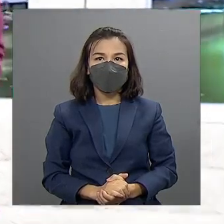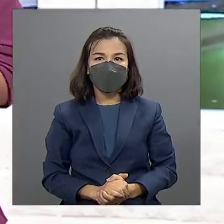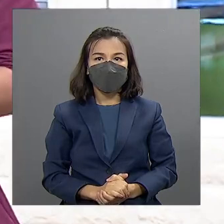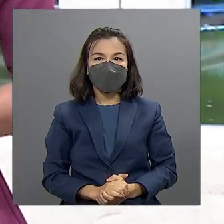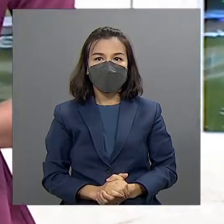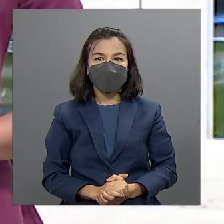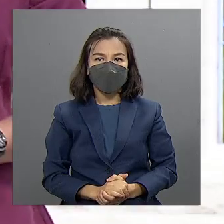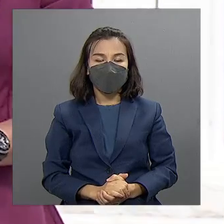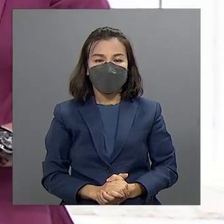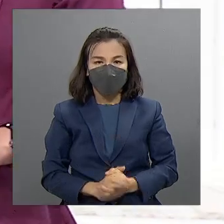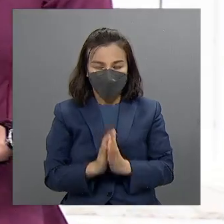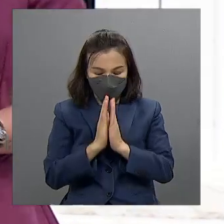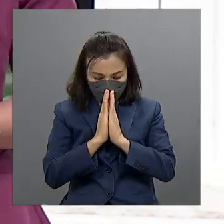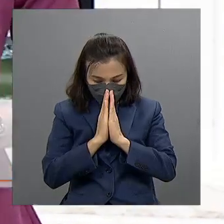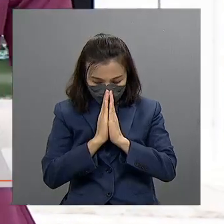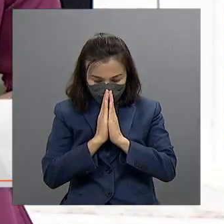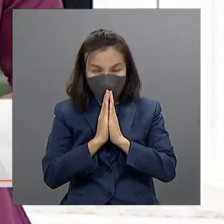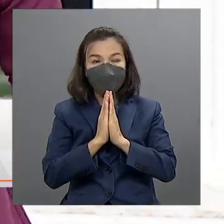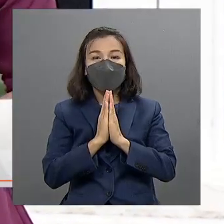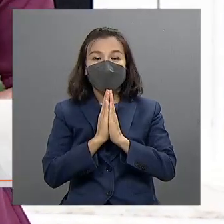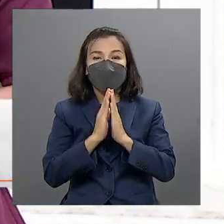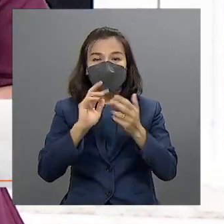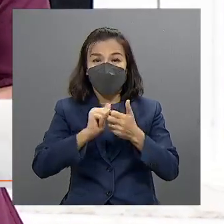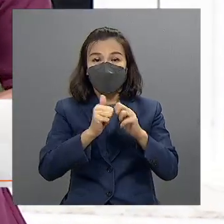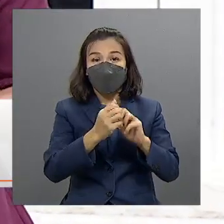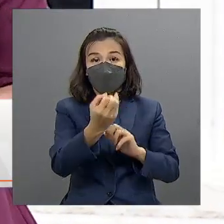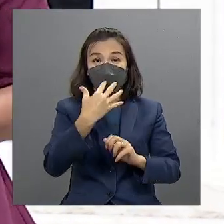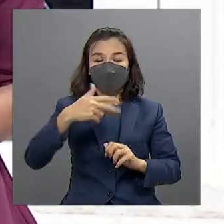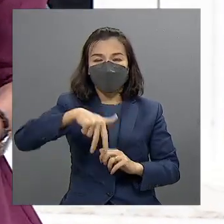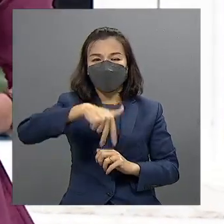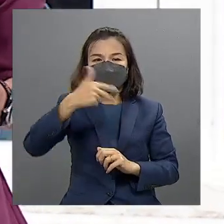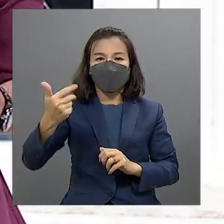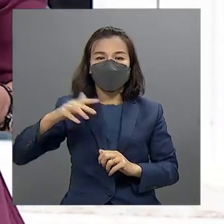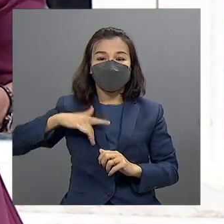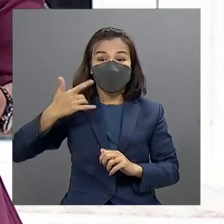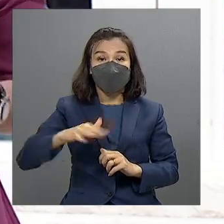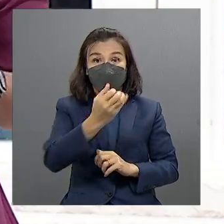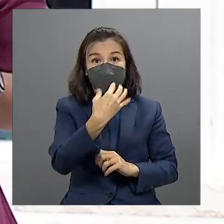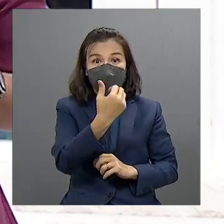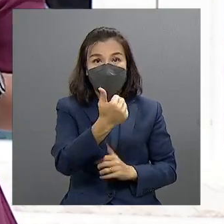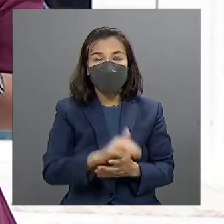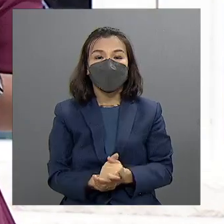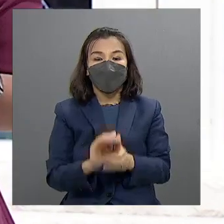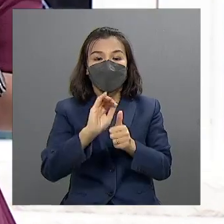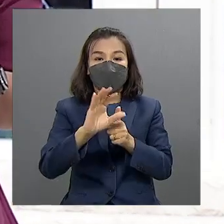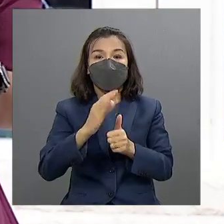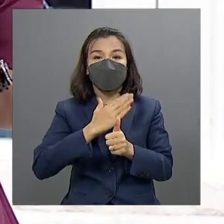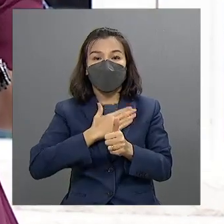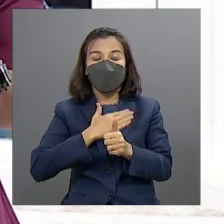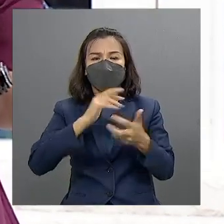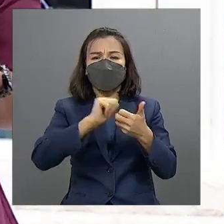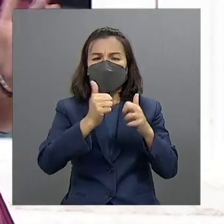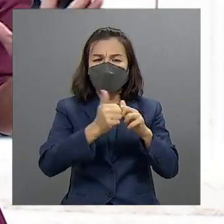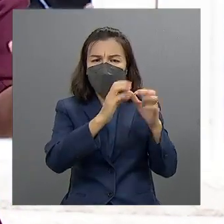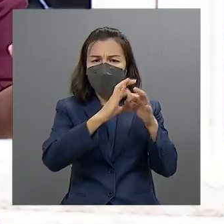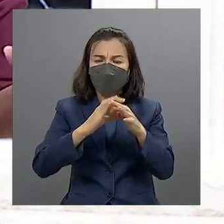สวัสดีค่ะ ร้องทุรองป้ายนี้มาแล้วนะคะอยู่กบยุวธเปียชักรุณานนค่ะใครมปญหาเดอดเอร้ใจเรื่องใล้ตัวสาธารณุ